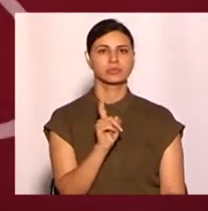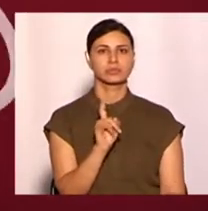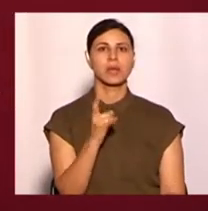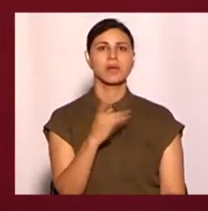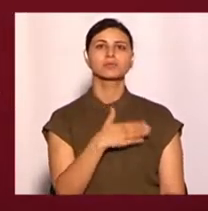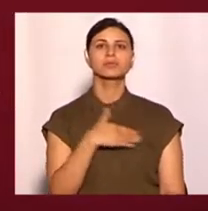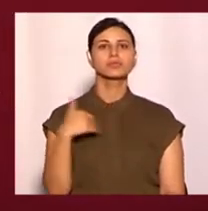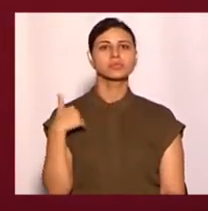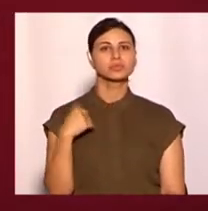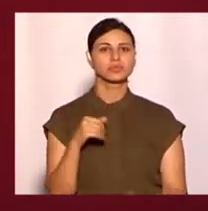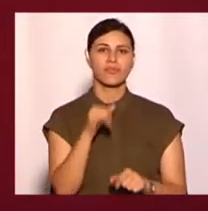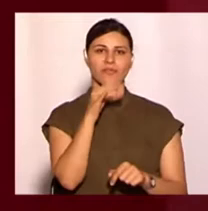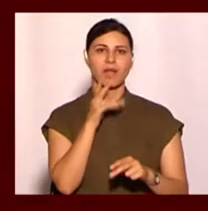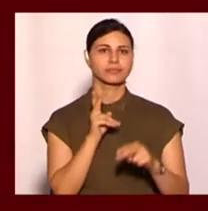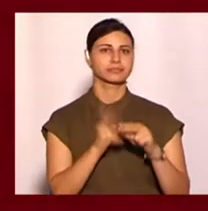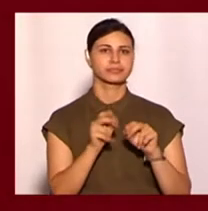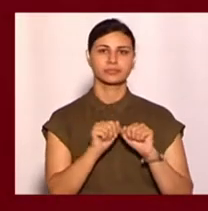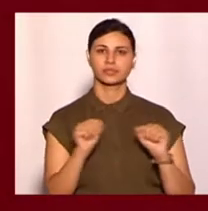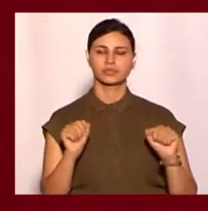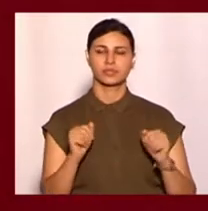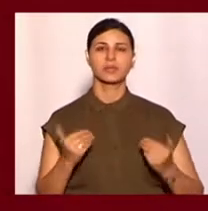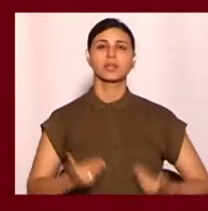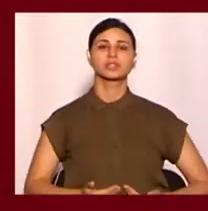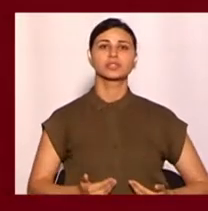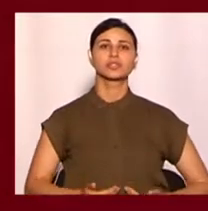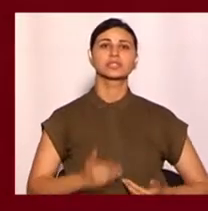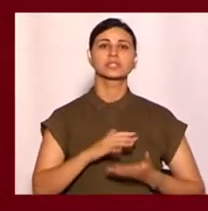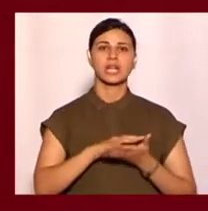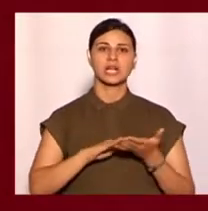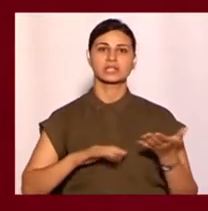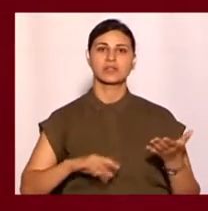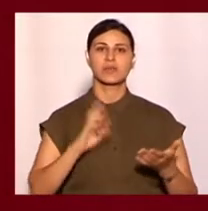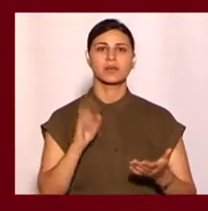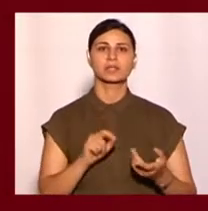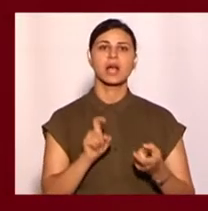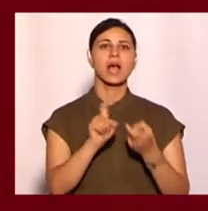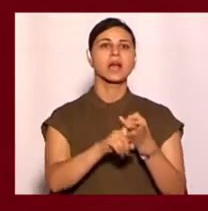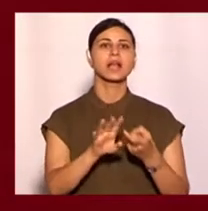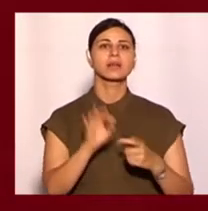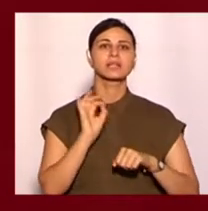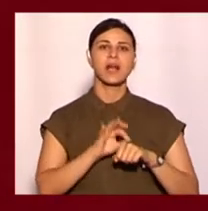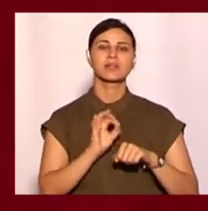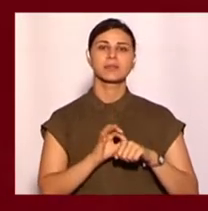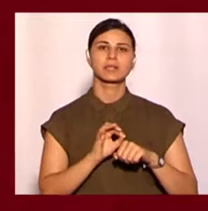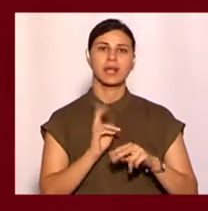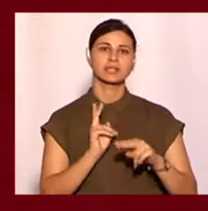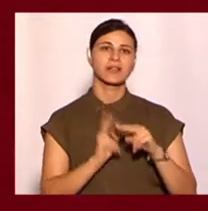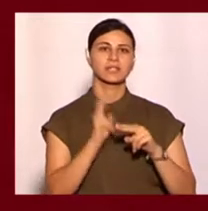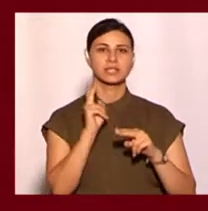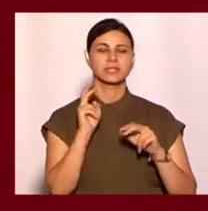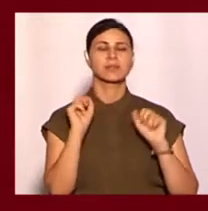დააზიანოთ ჯირკვალი მექანიკური ზეწოლით. სიცოცხლის გახანგრძლივება და არაგადამდებ დაავადებათა თავიდან